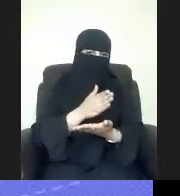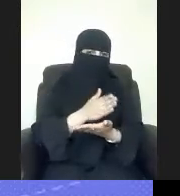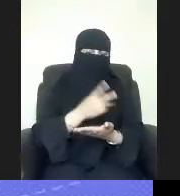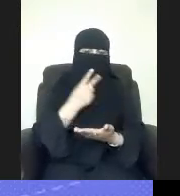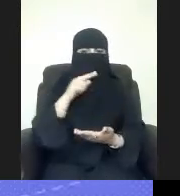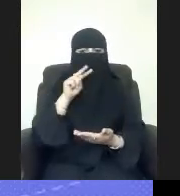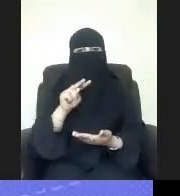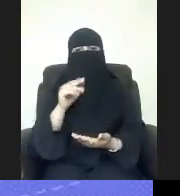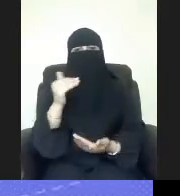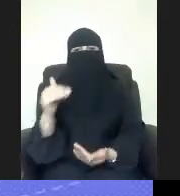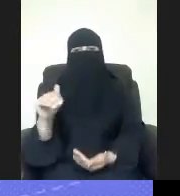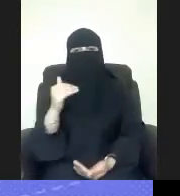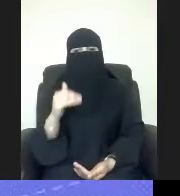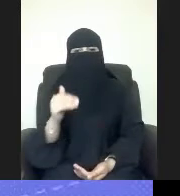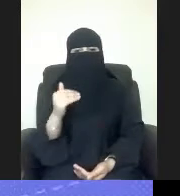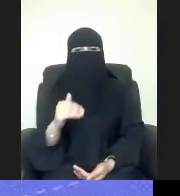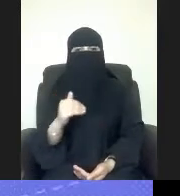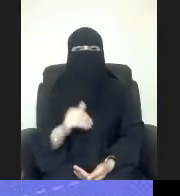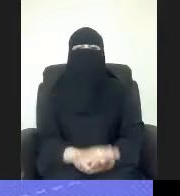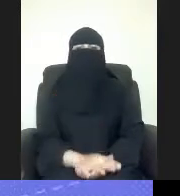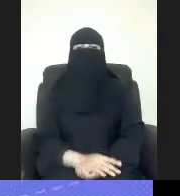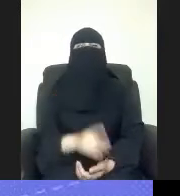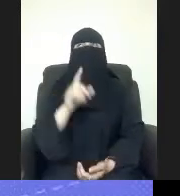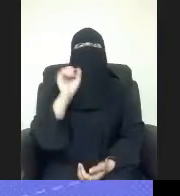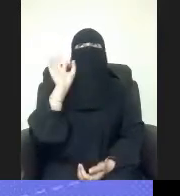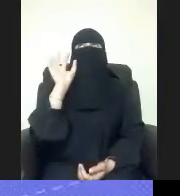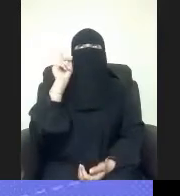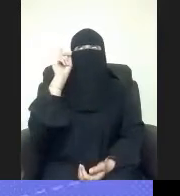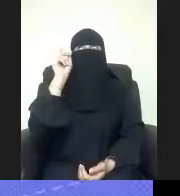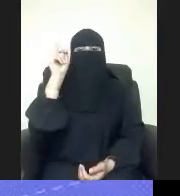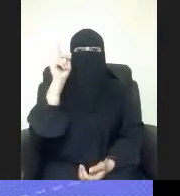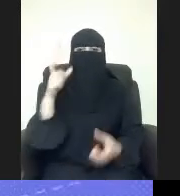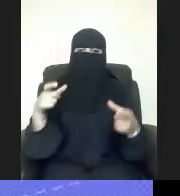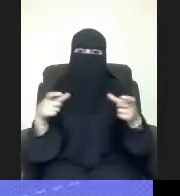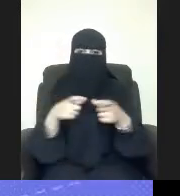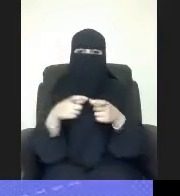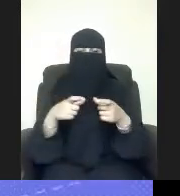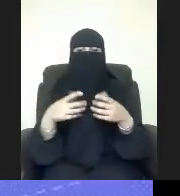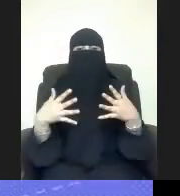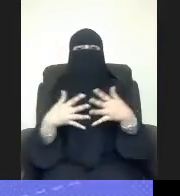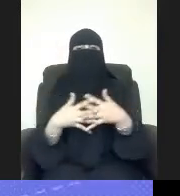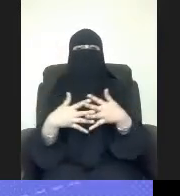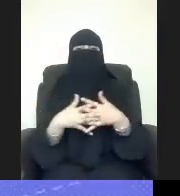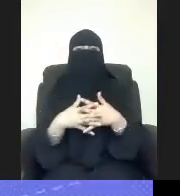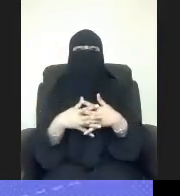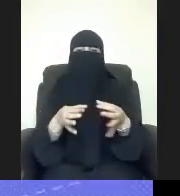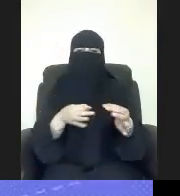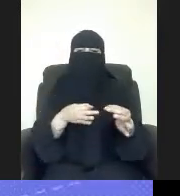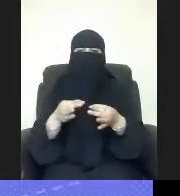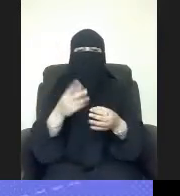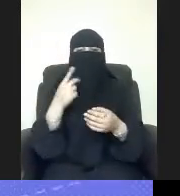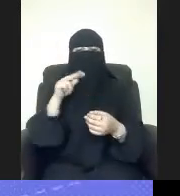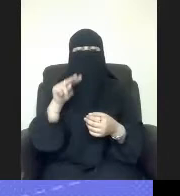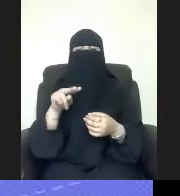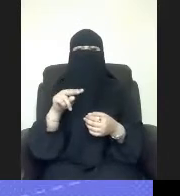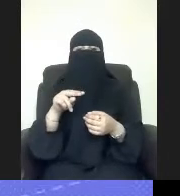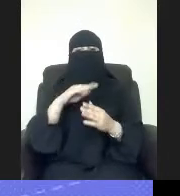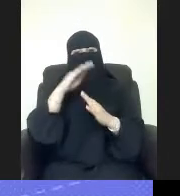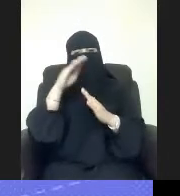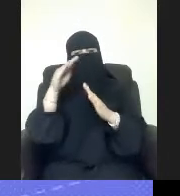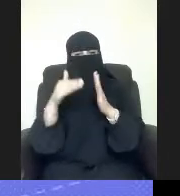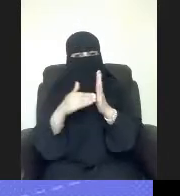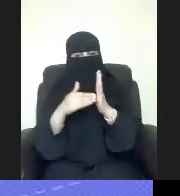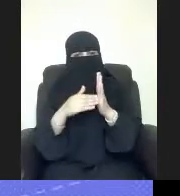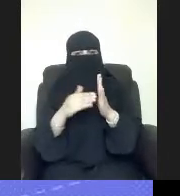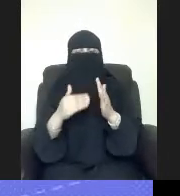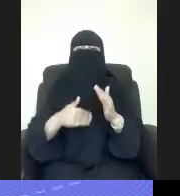ولكن ما أراه أن هناك تنسيق وترتيب وتنظيم بيننا جميعا. يعني أنا أكمل ما بدأ فيه الدكتور بدر، وحسب ما